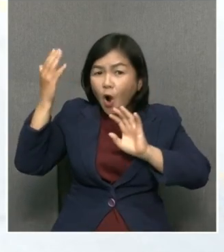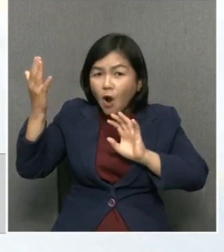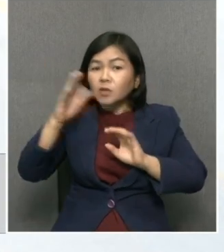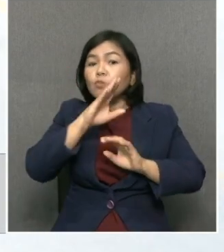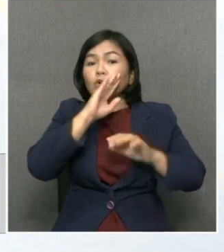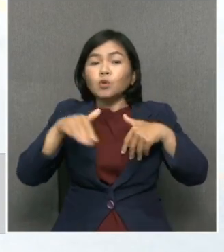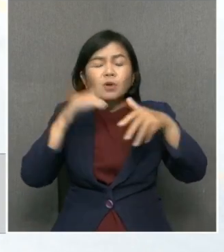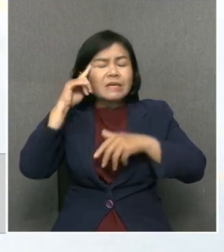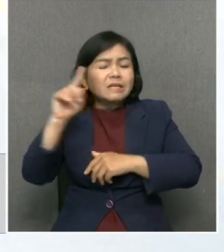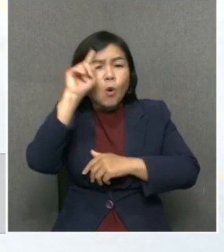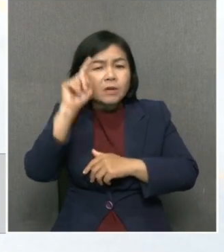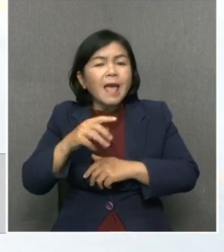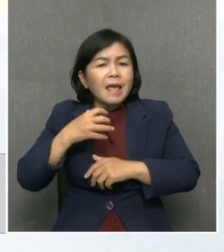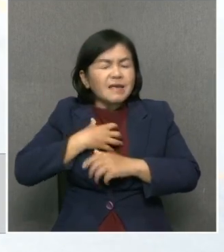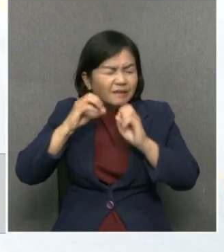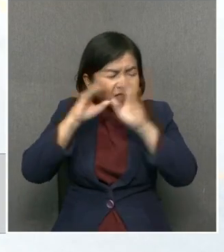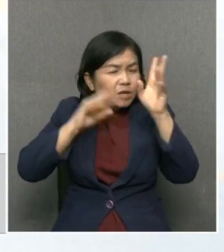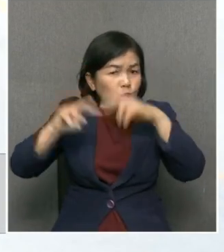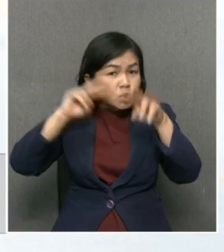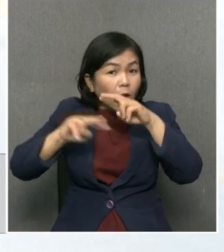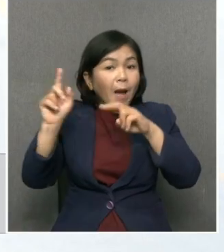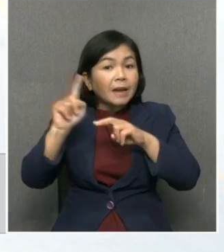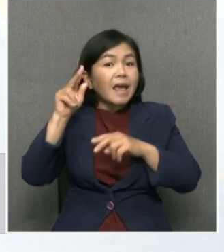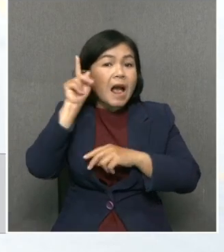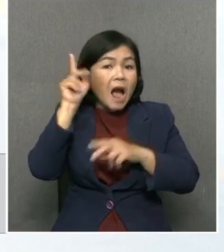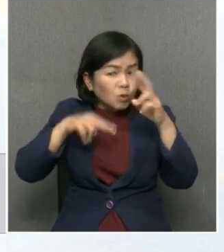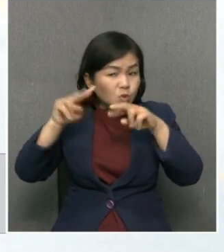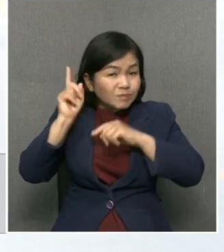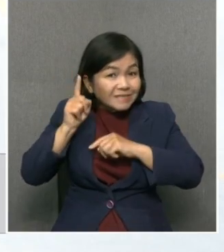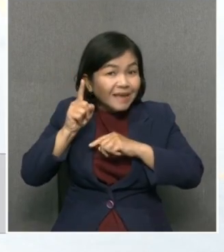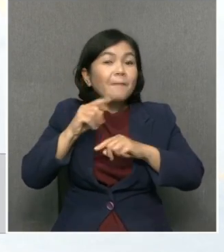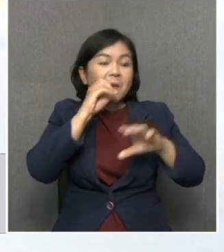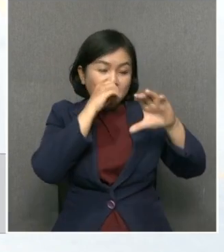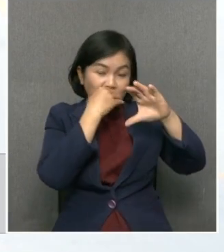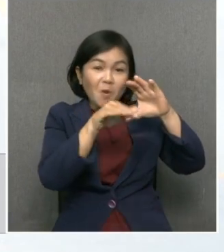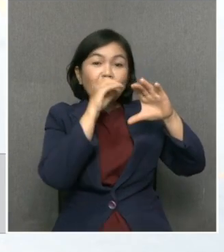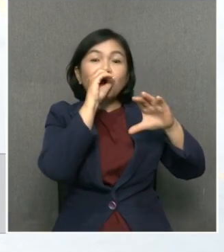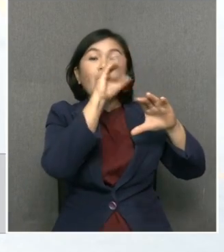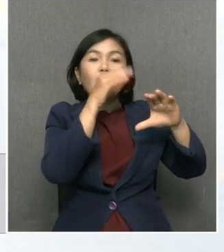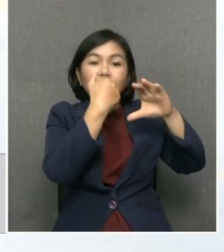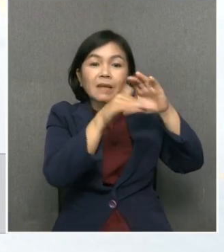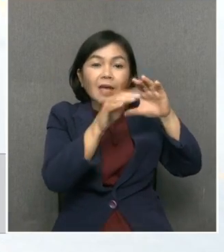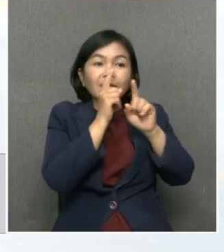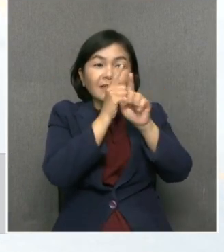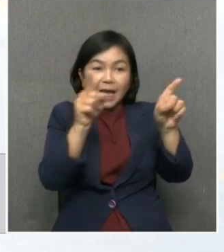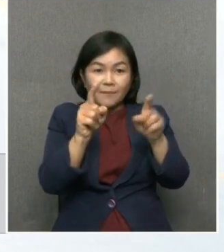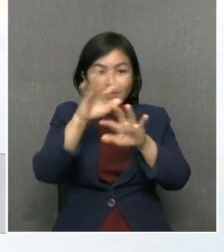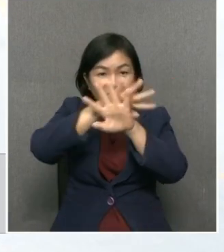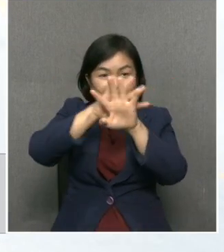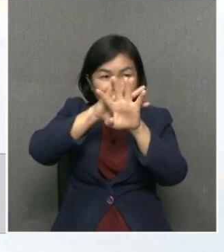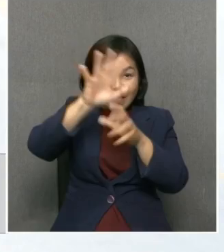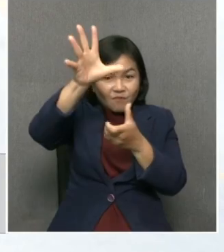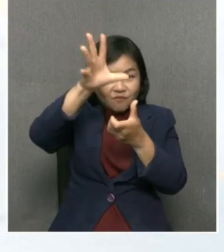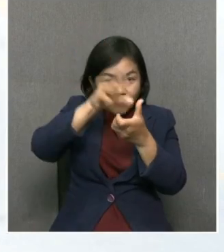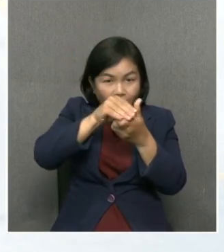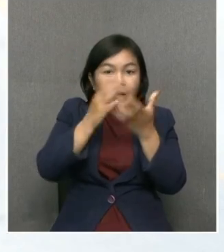ผู้ชมมีข้อสงสัยต้องการขขคำตอบตรวจสอบว่าข่าวนี้จริงไหส่งข้อมูลมาให้ทีมงานของเราตรวจสอบได้ตามQRดนี้ค่ะหรือว่าส่ง